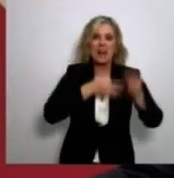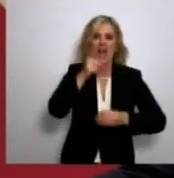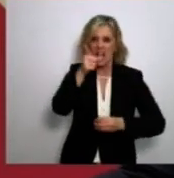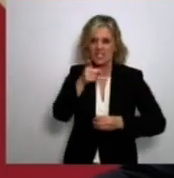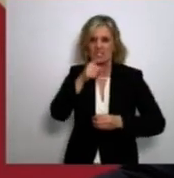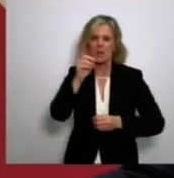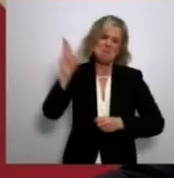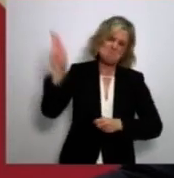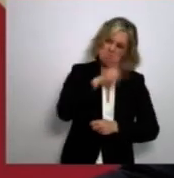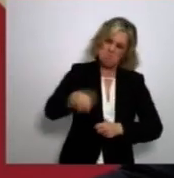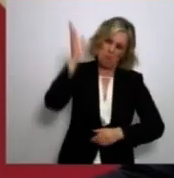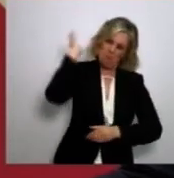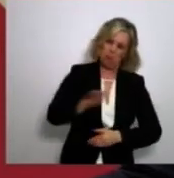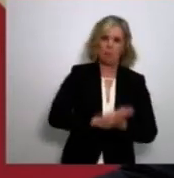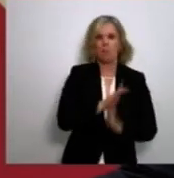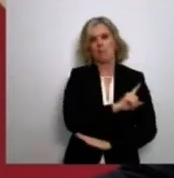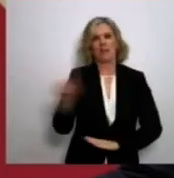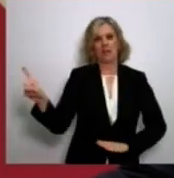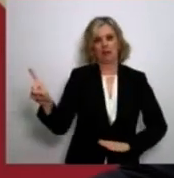τους την πλάτη.